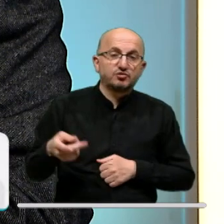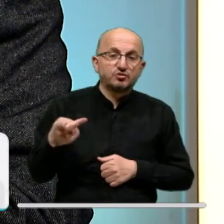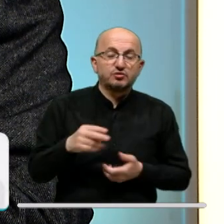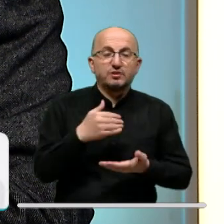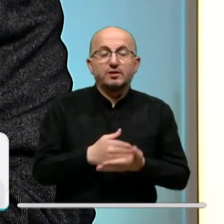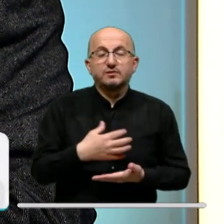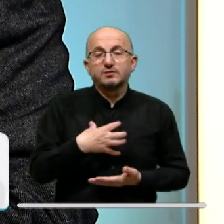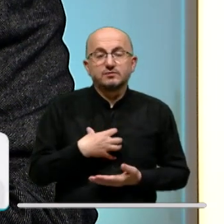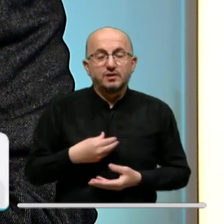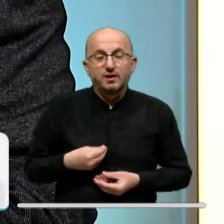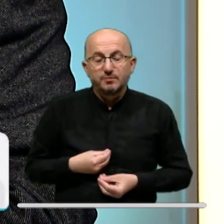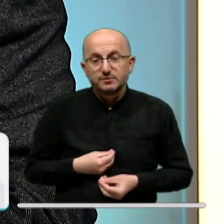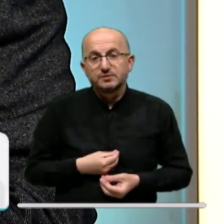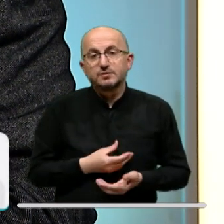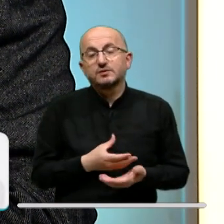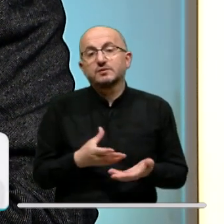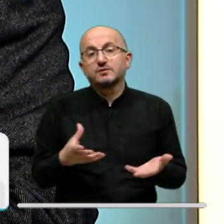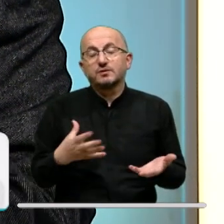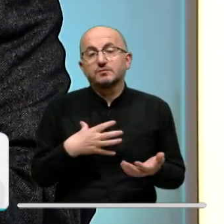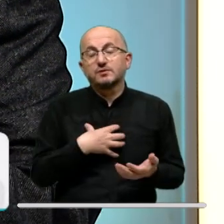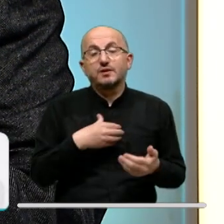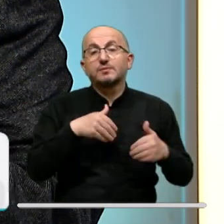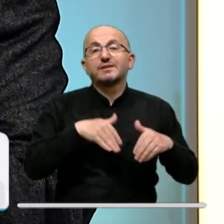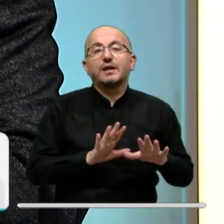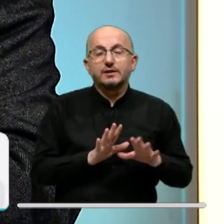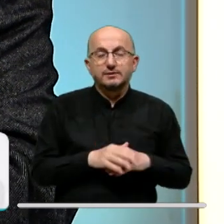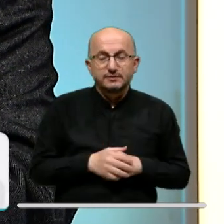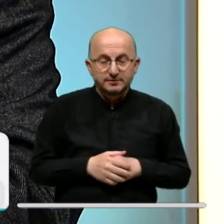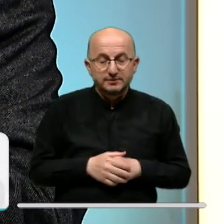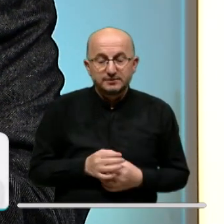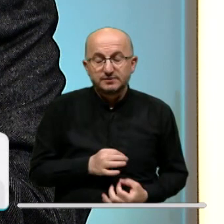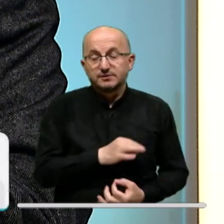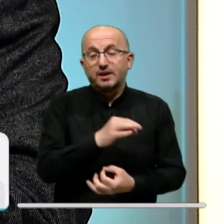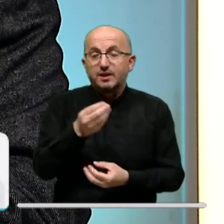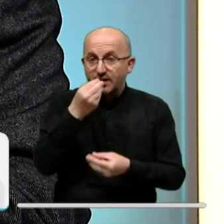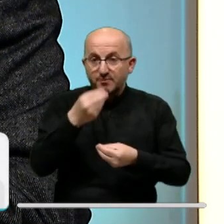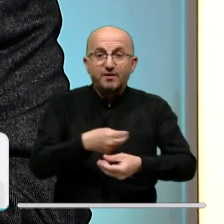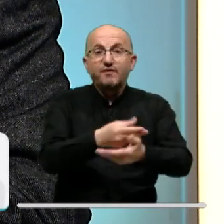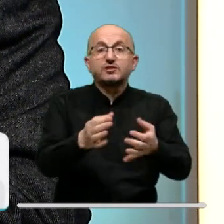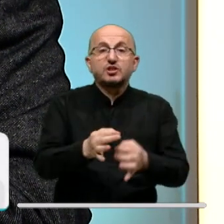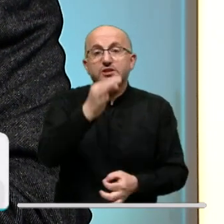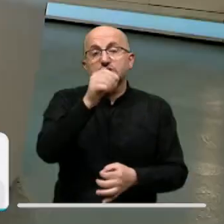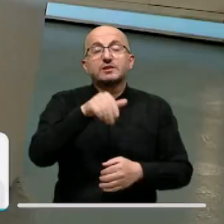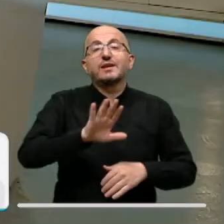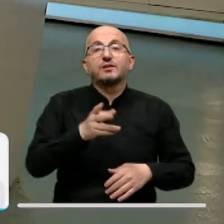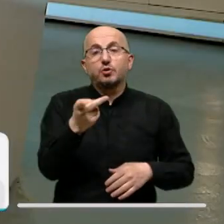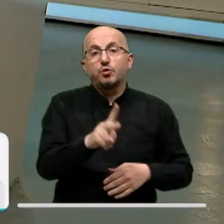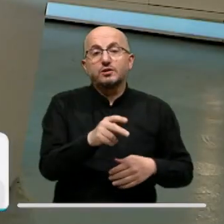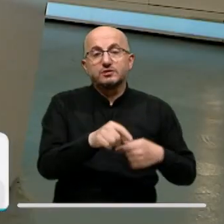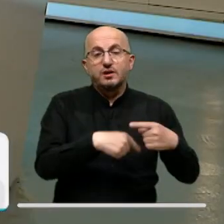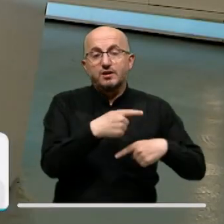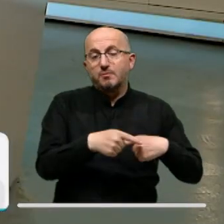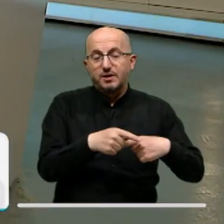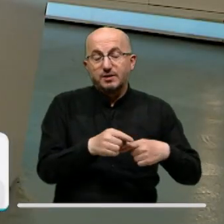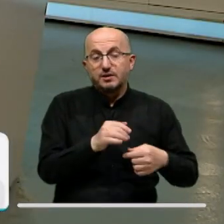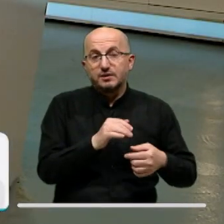sahibi ikram Eee sahibi değildir yani İnsanlara ikramda bulunacak kişi değildir